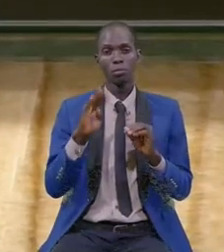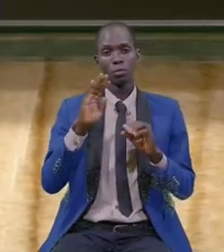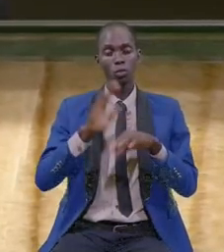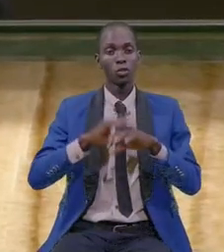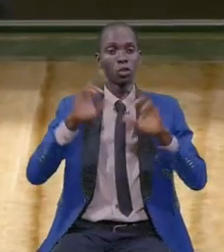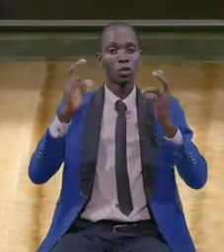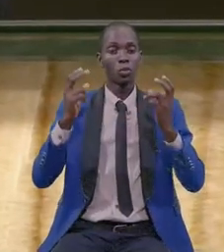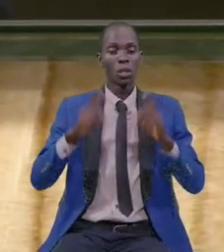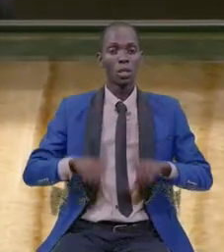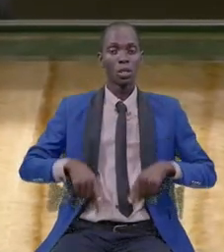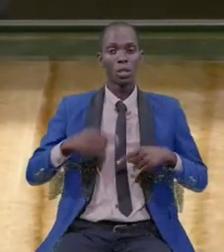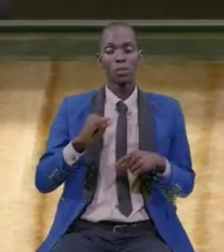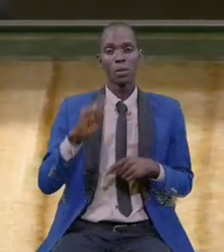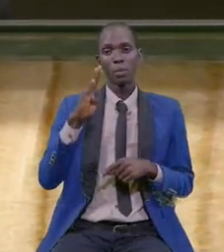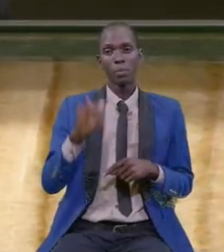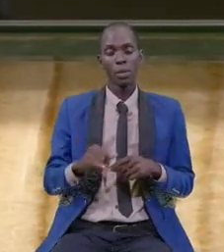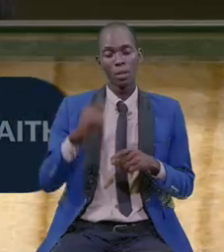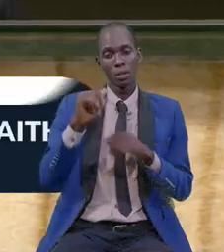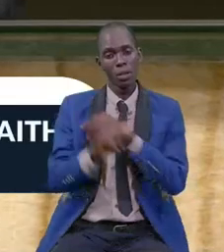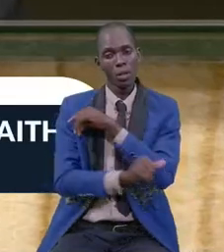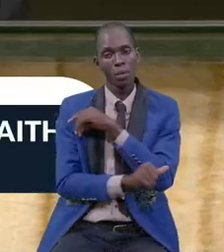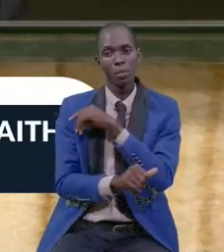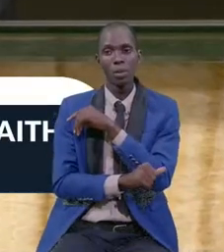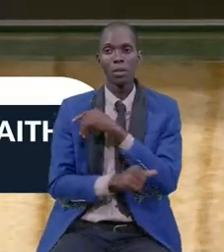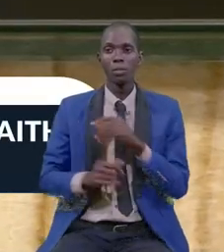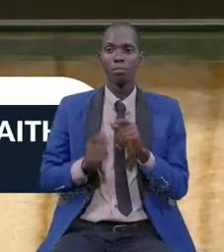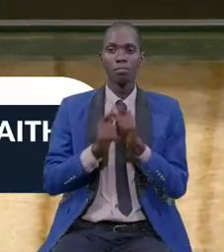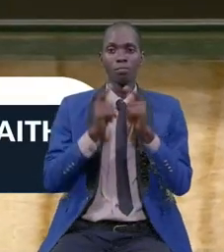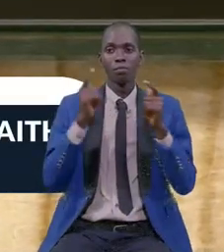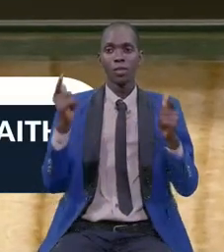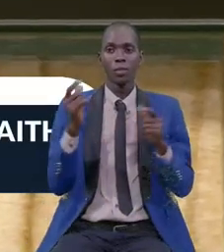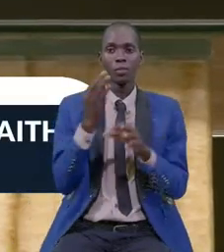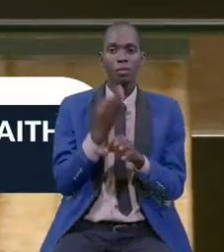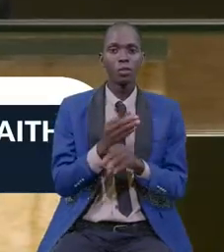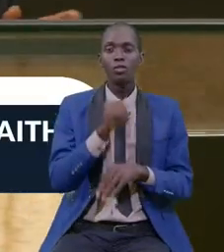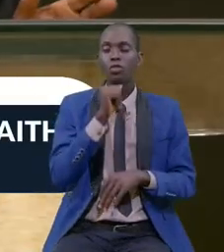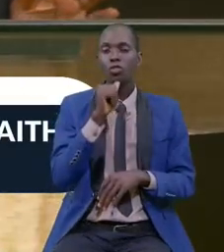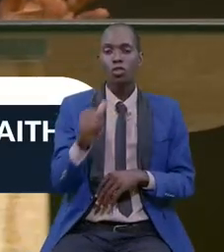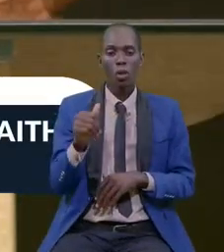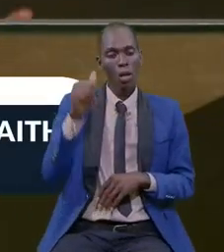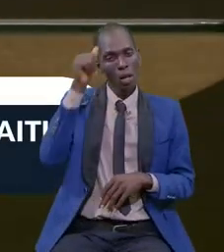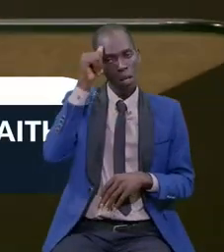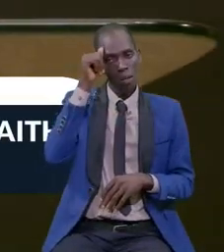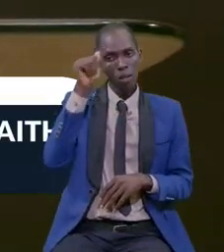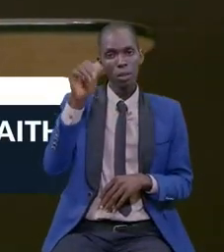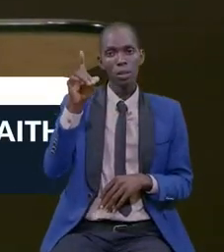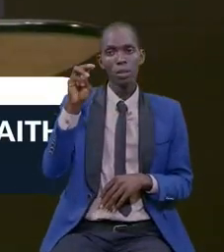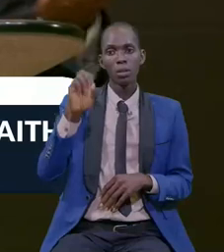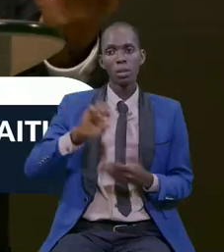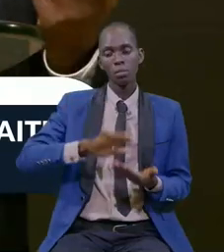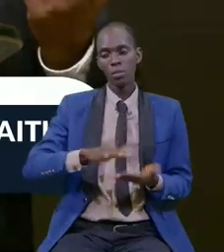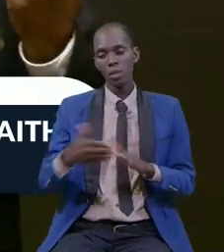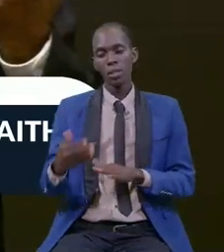vivre par la bonne foi d'Abraham et non par la foi morte